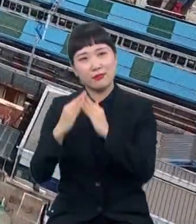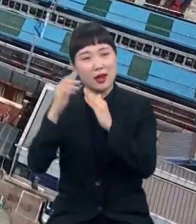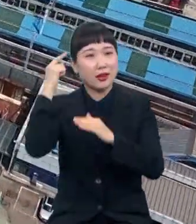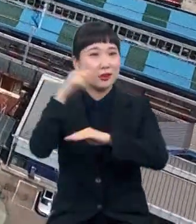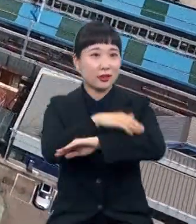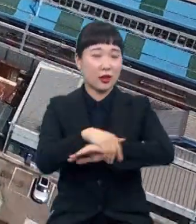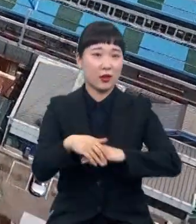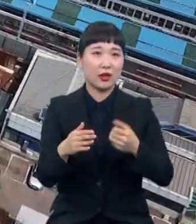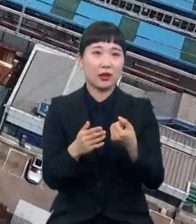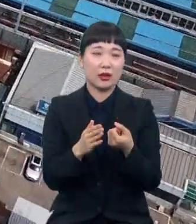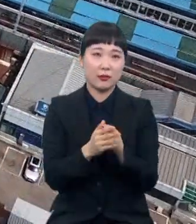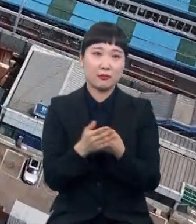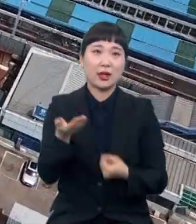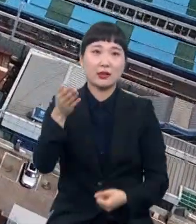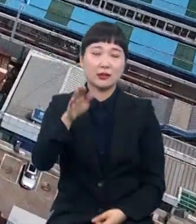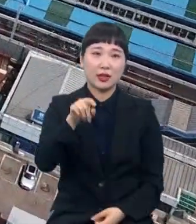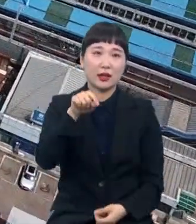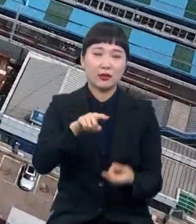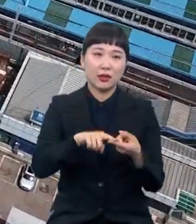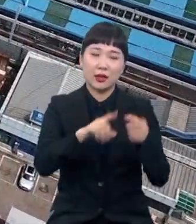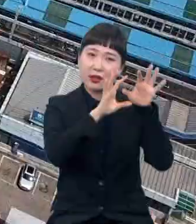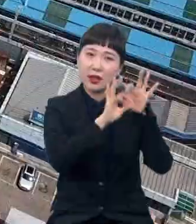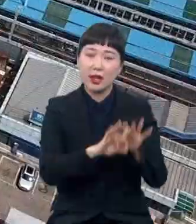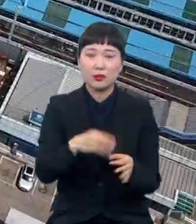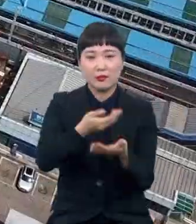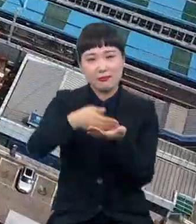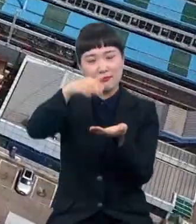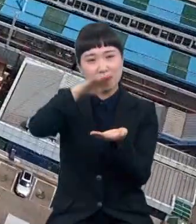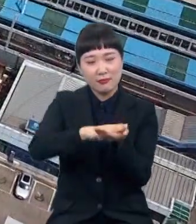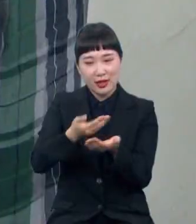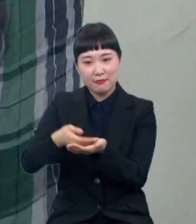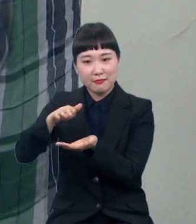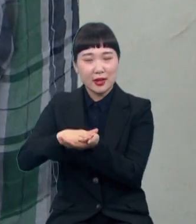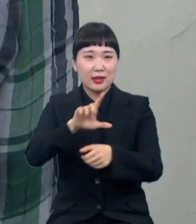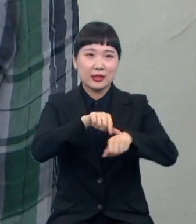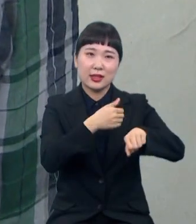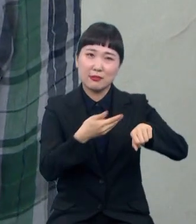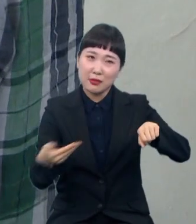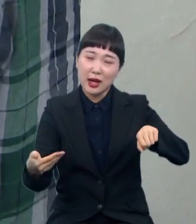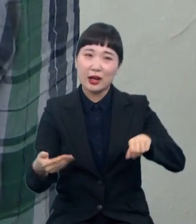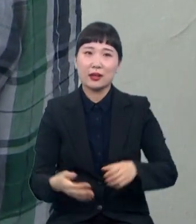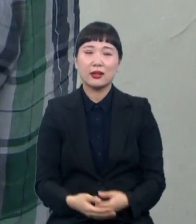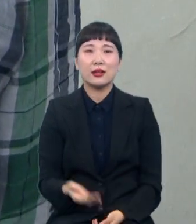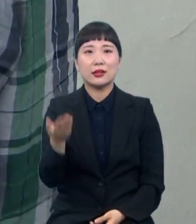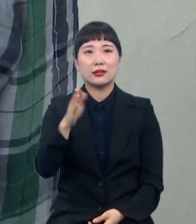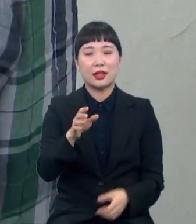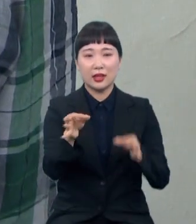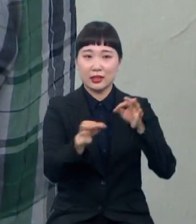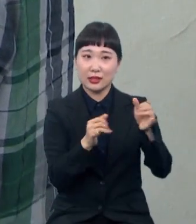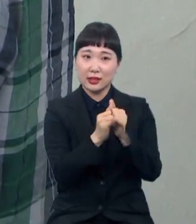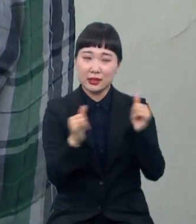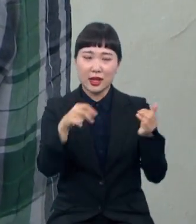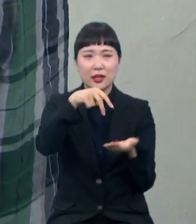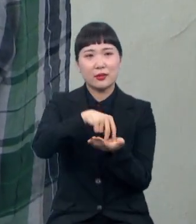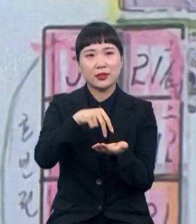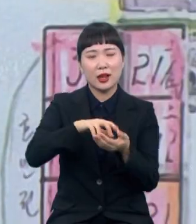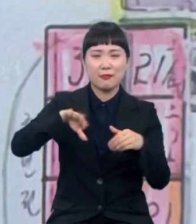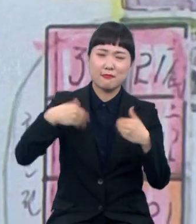촉진지구 지정 이후 수차례 좌초했던 재개발이 다시 추진되는 겁니다. 하지만 상인들은 강하게 반발하고